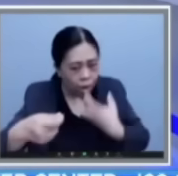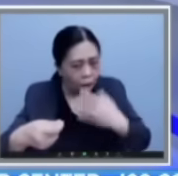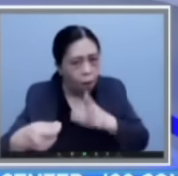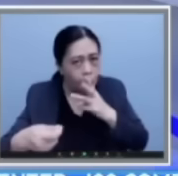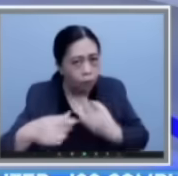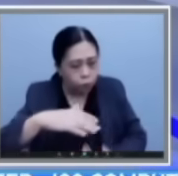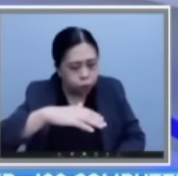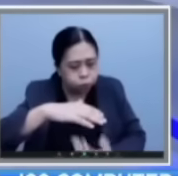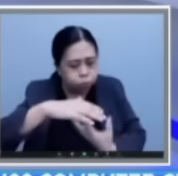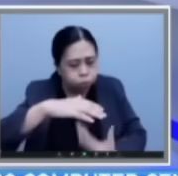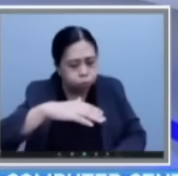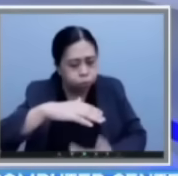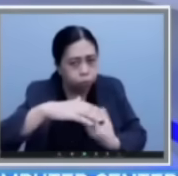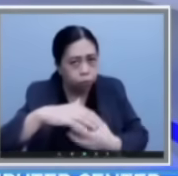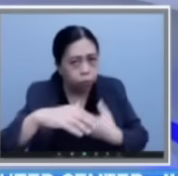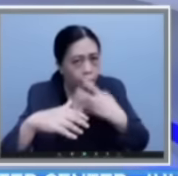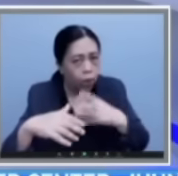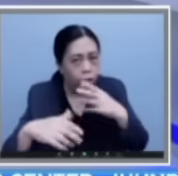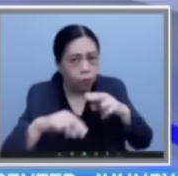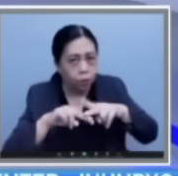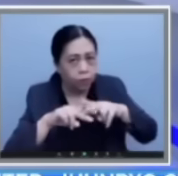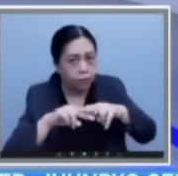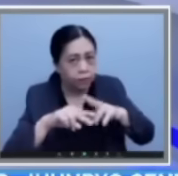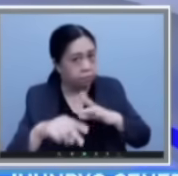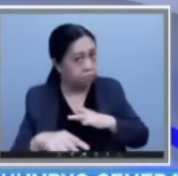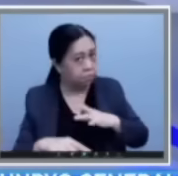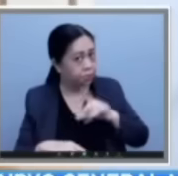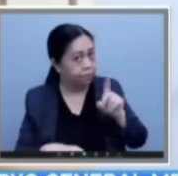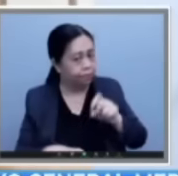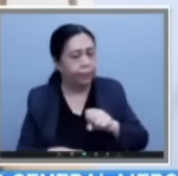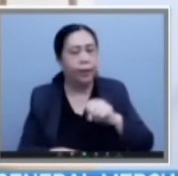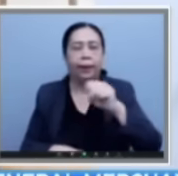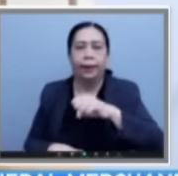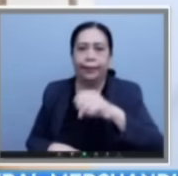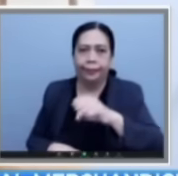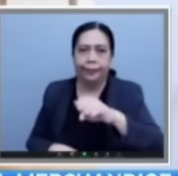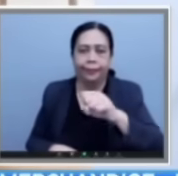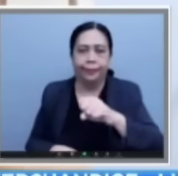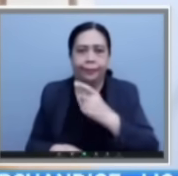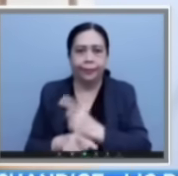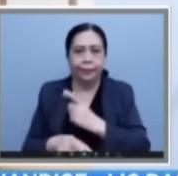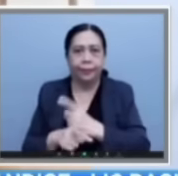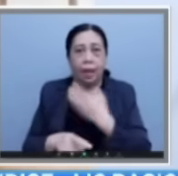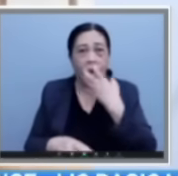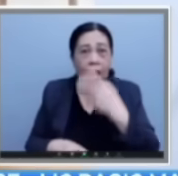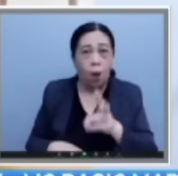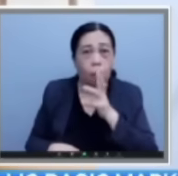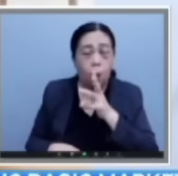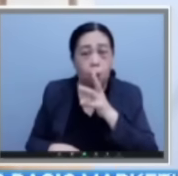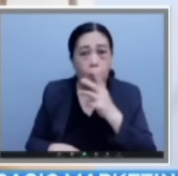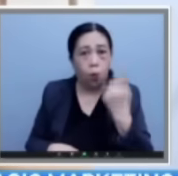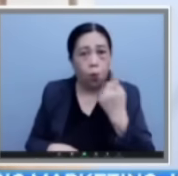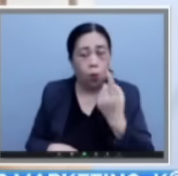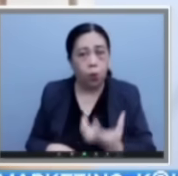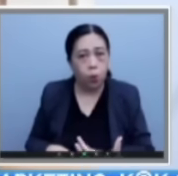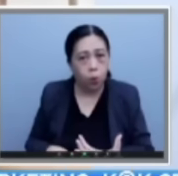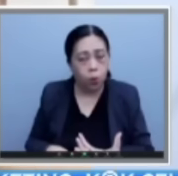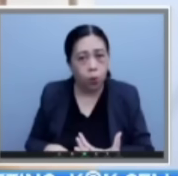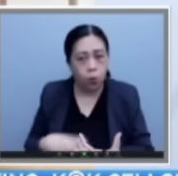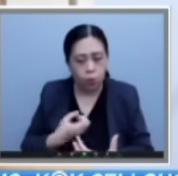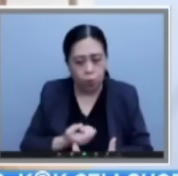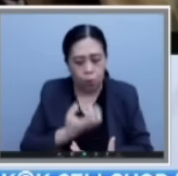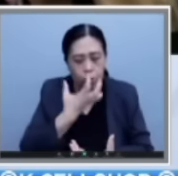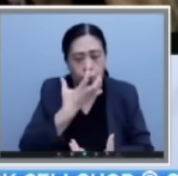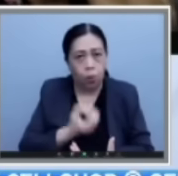ah mainit na tubig na may asin ah doc Yes ah kung kung mainit na tubig lang ah maaaring Kung ikaw ay